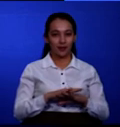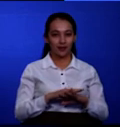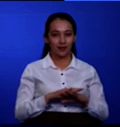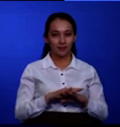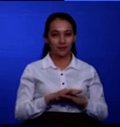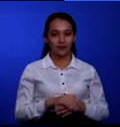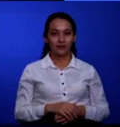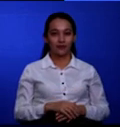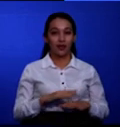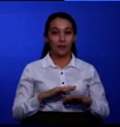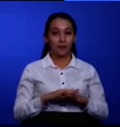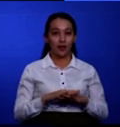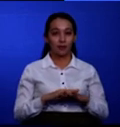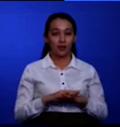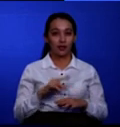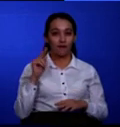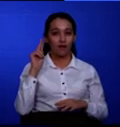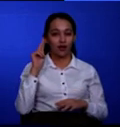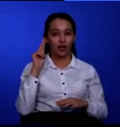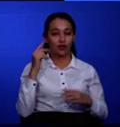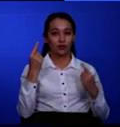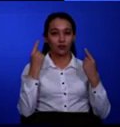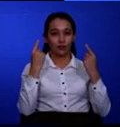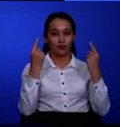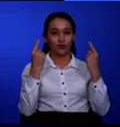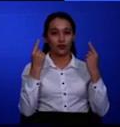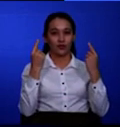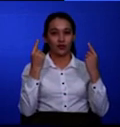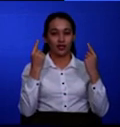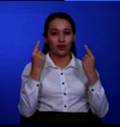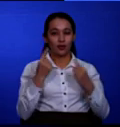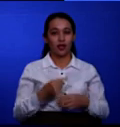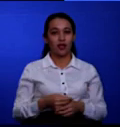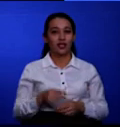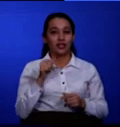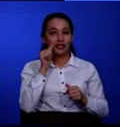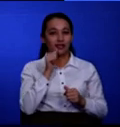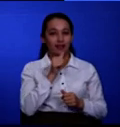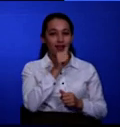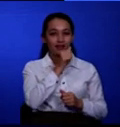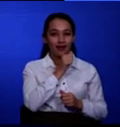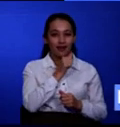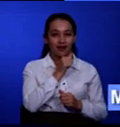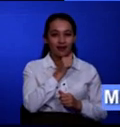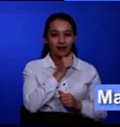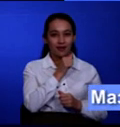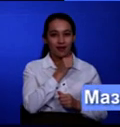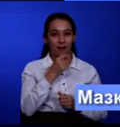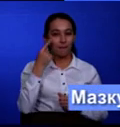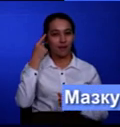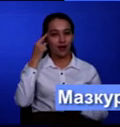darsi. Matematika fanlar ichra shoh. Uning sirlaridan